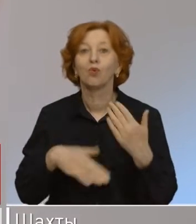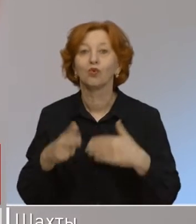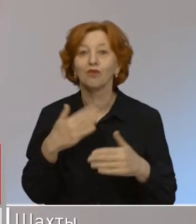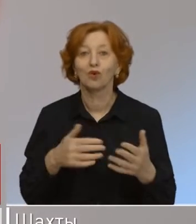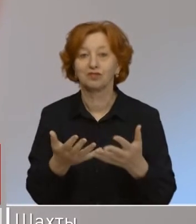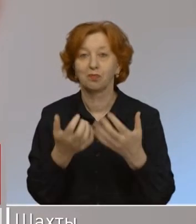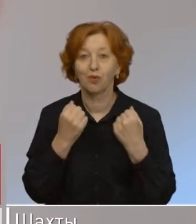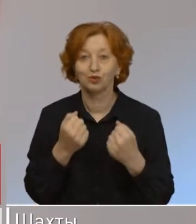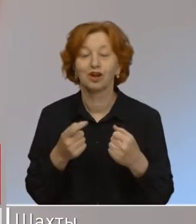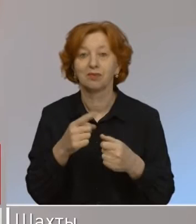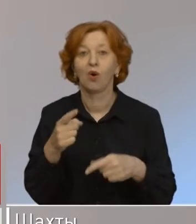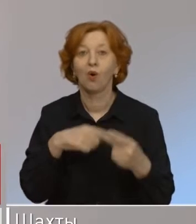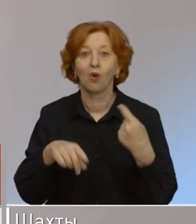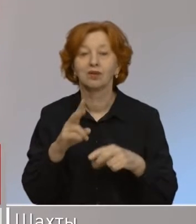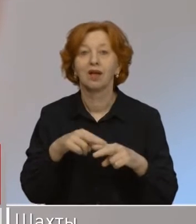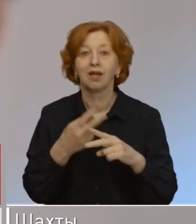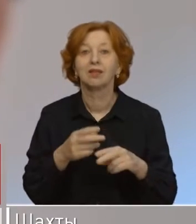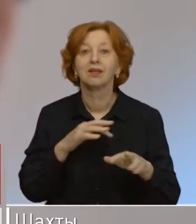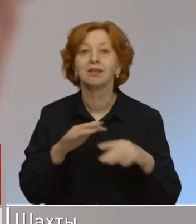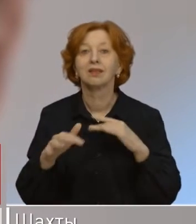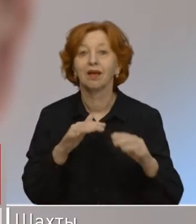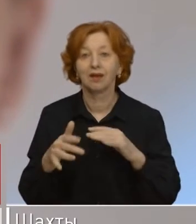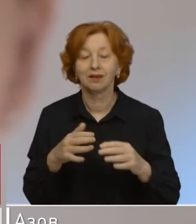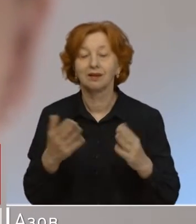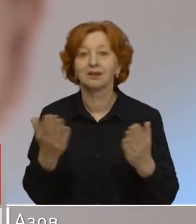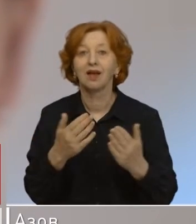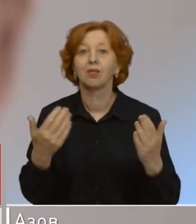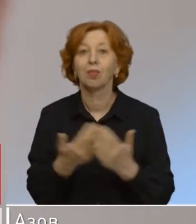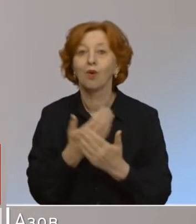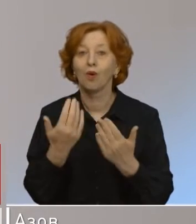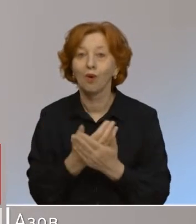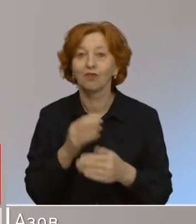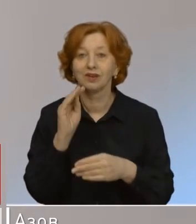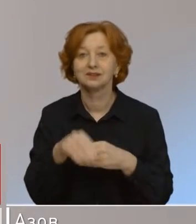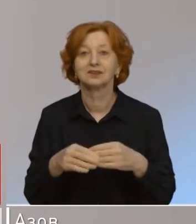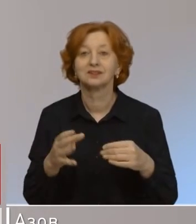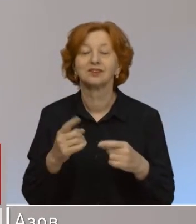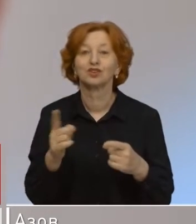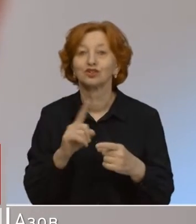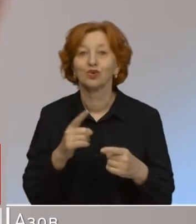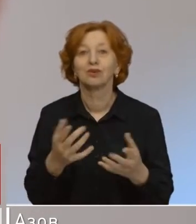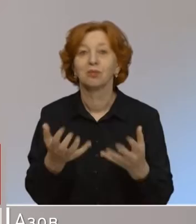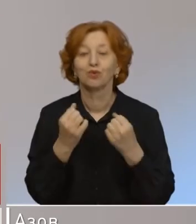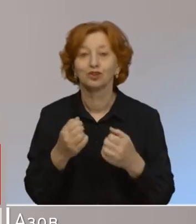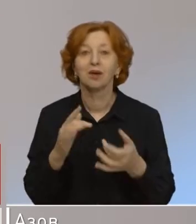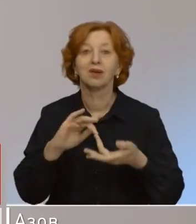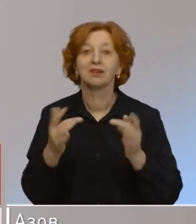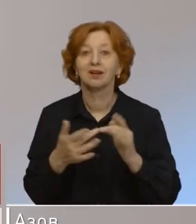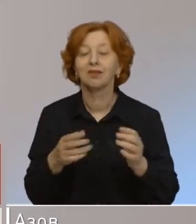же радость от деятельности. Например, когда мы пробуем новую вкусную еду, либо же когда мы читаем